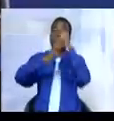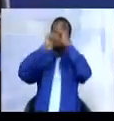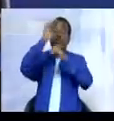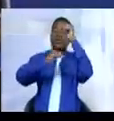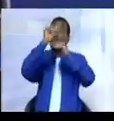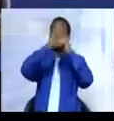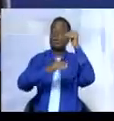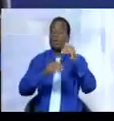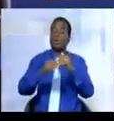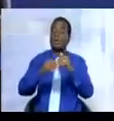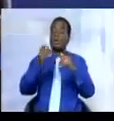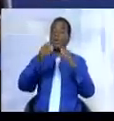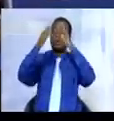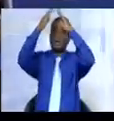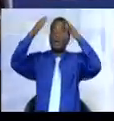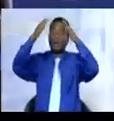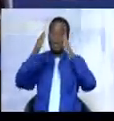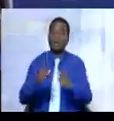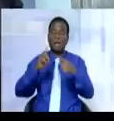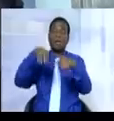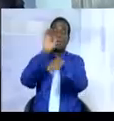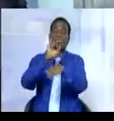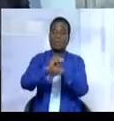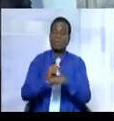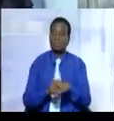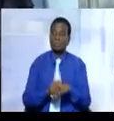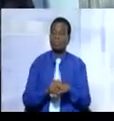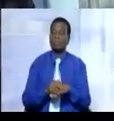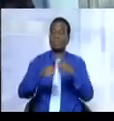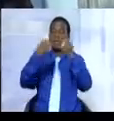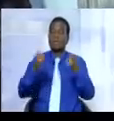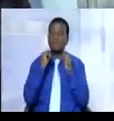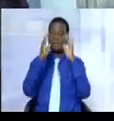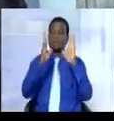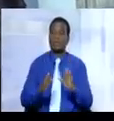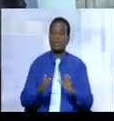construire des logements à la Côte d'Ivoire. Si. Les entreprises